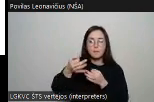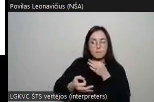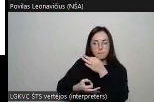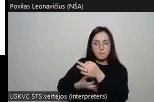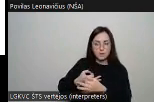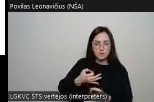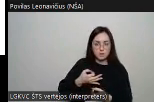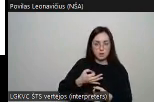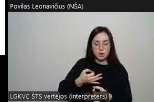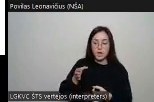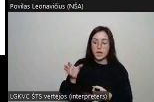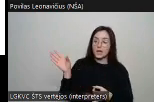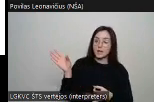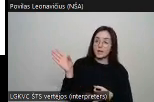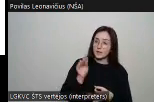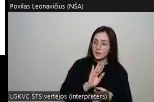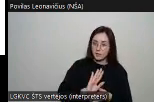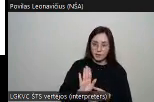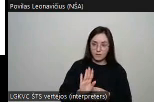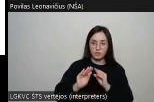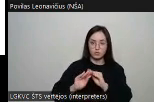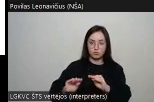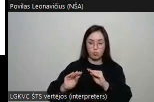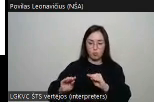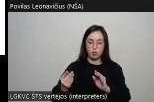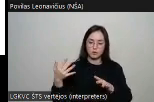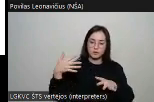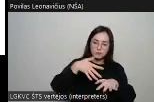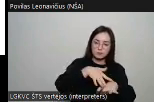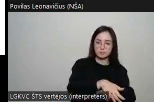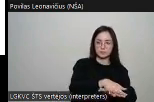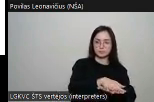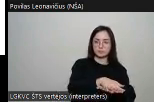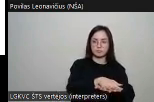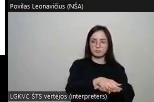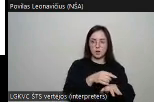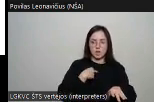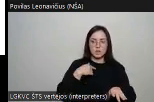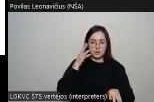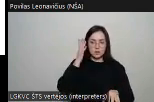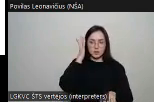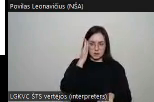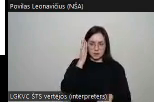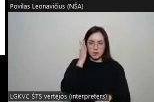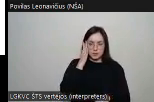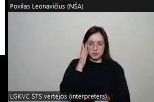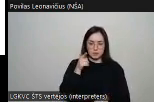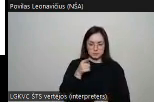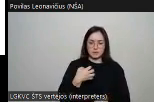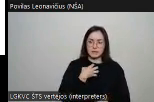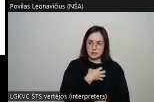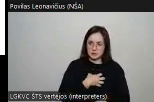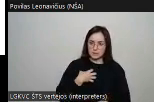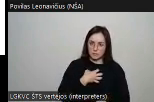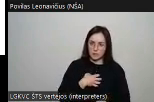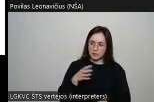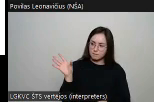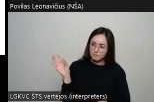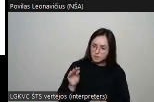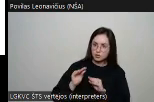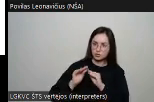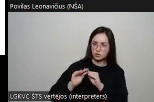visi mokytojai įsitraukė į procesą. Ir aš manau, kad būtų svarbu, jog kiekvienas